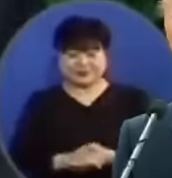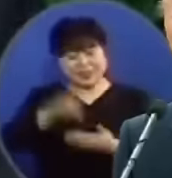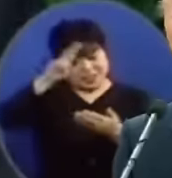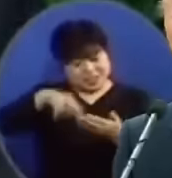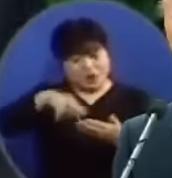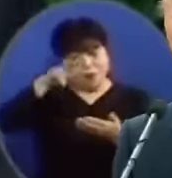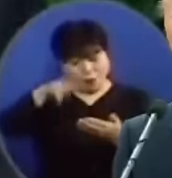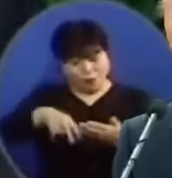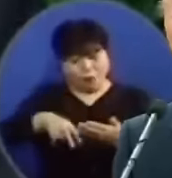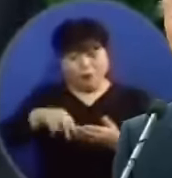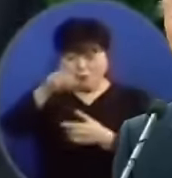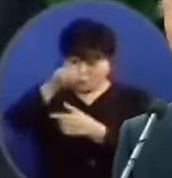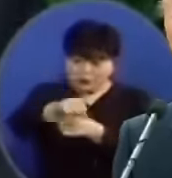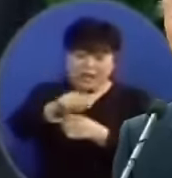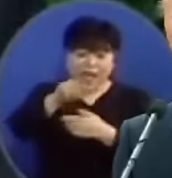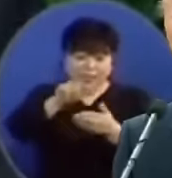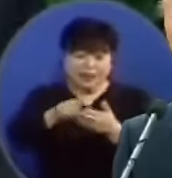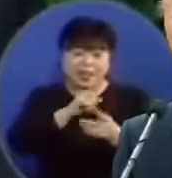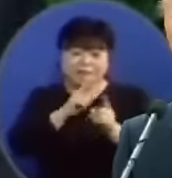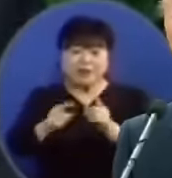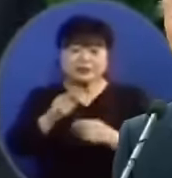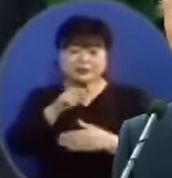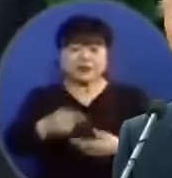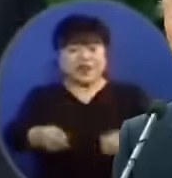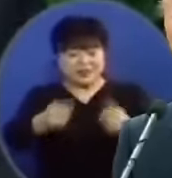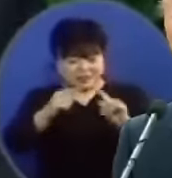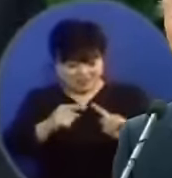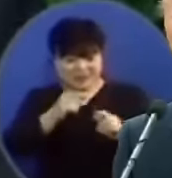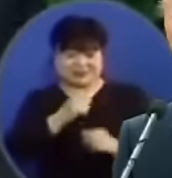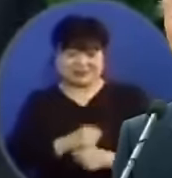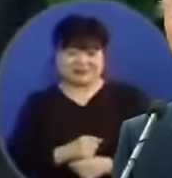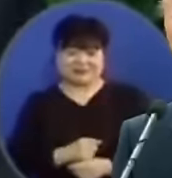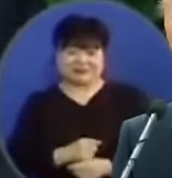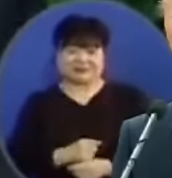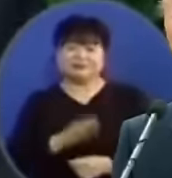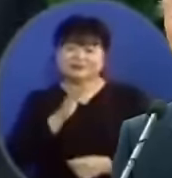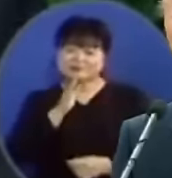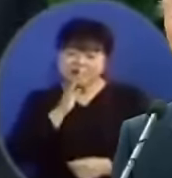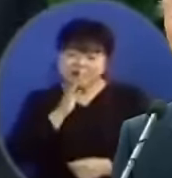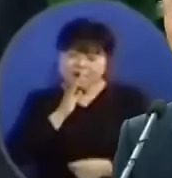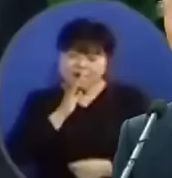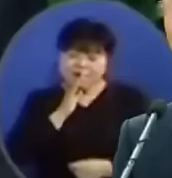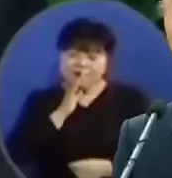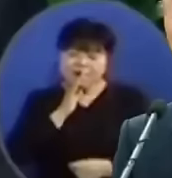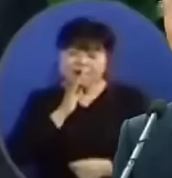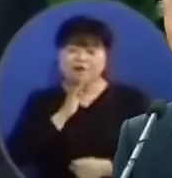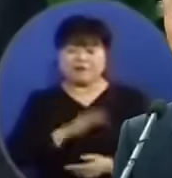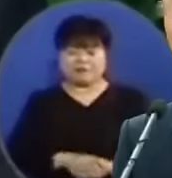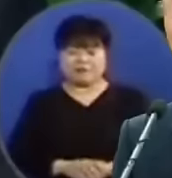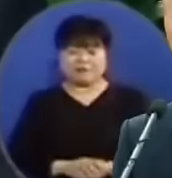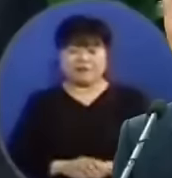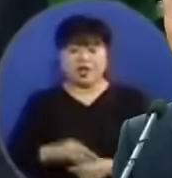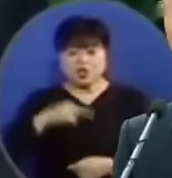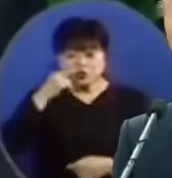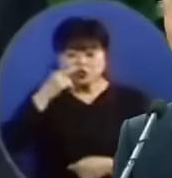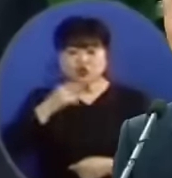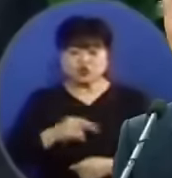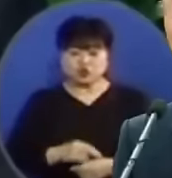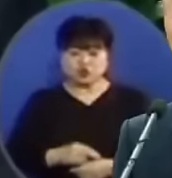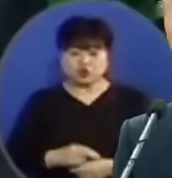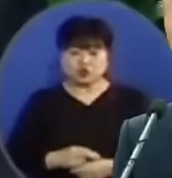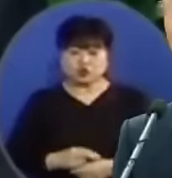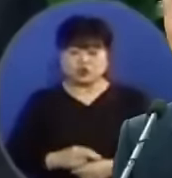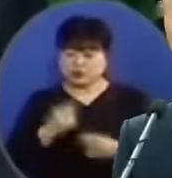읽고 묵상하면 말씀이 속에 들어가서 마치 발효하여 술이 되는 것처럼